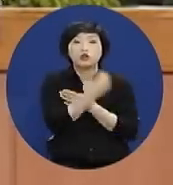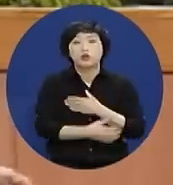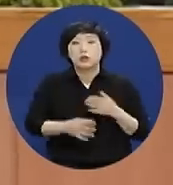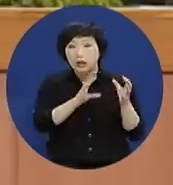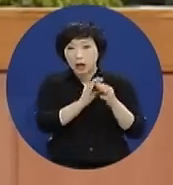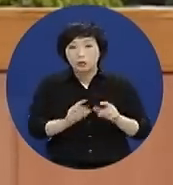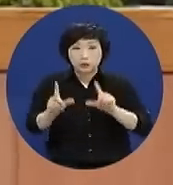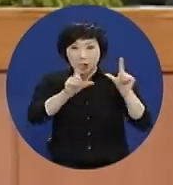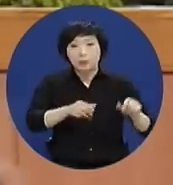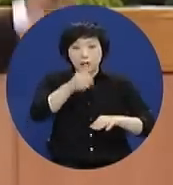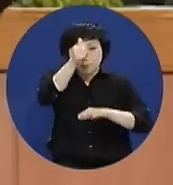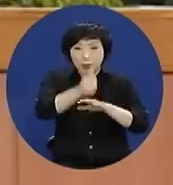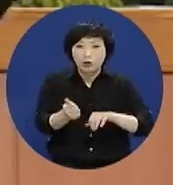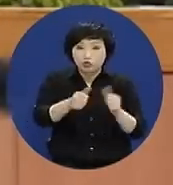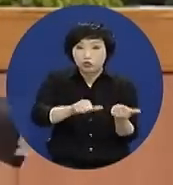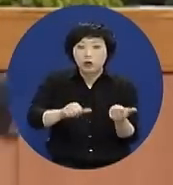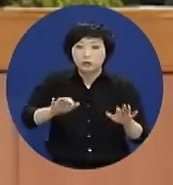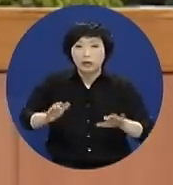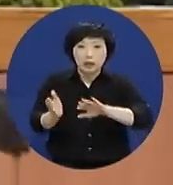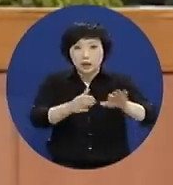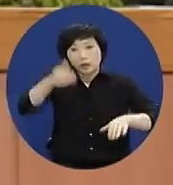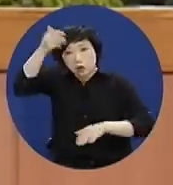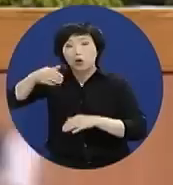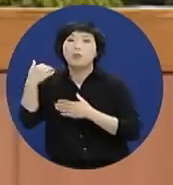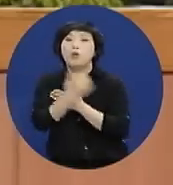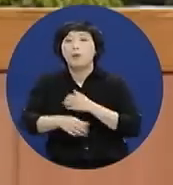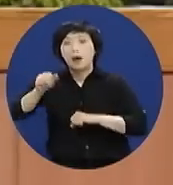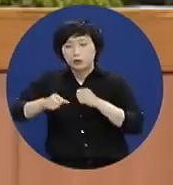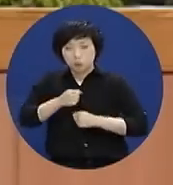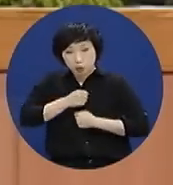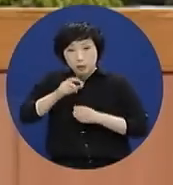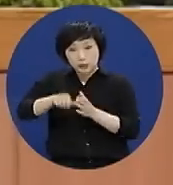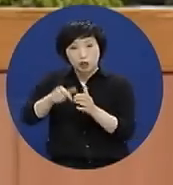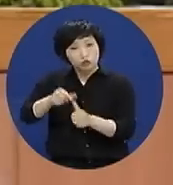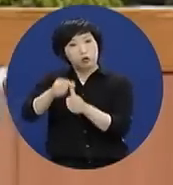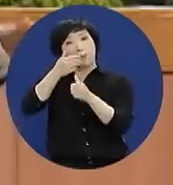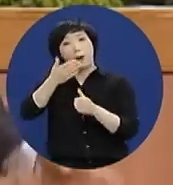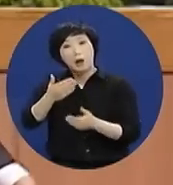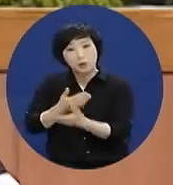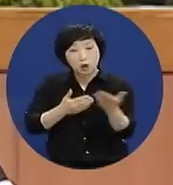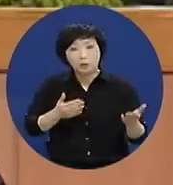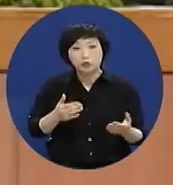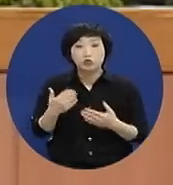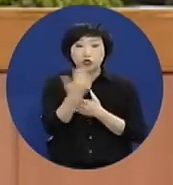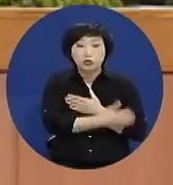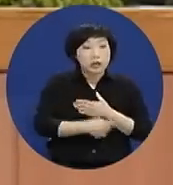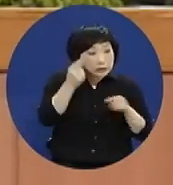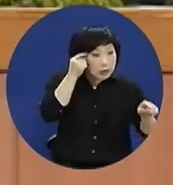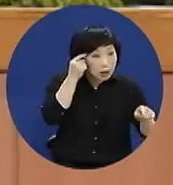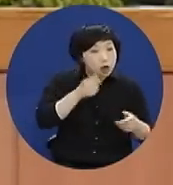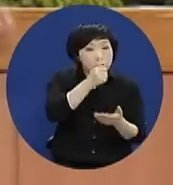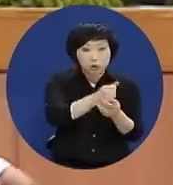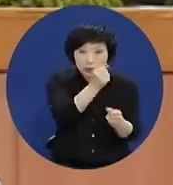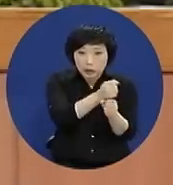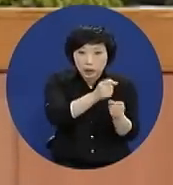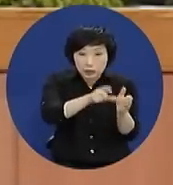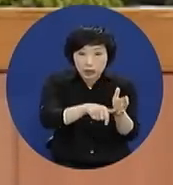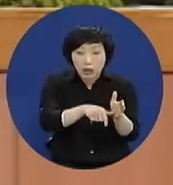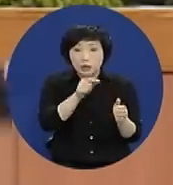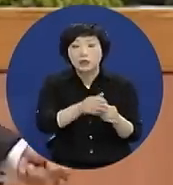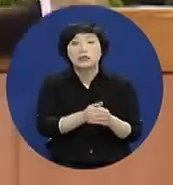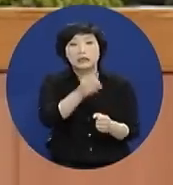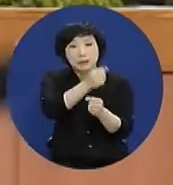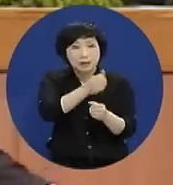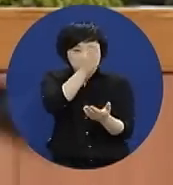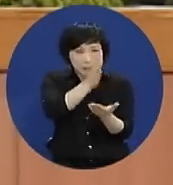それなのでもし肉に従って生きるならあなた方は死ぬのですしかしもし見たによって体の行いを殺す